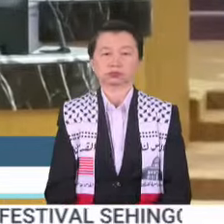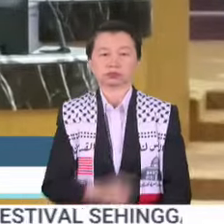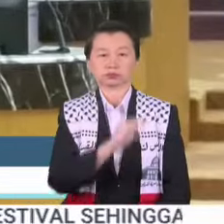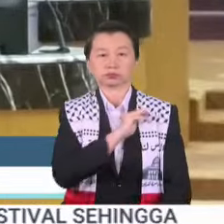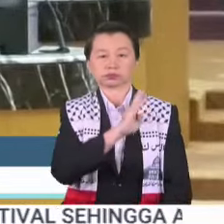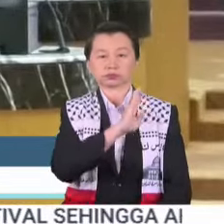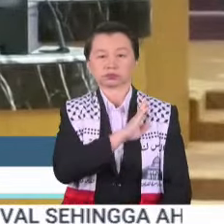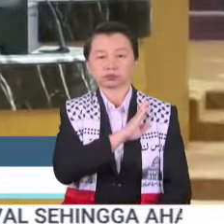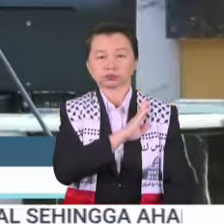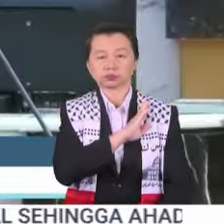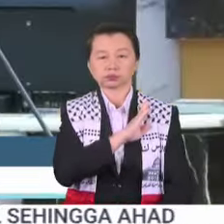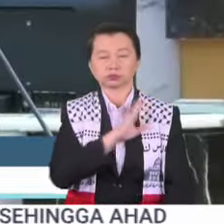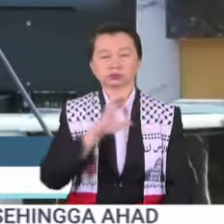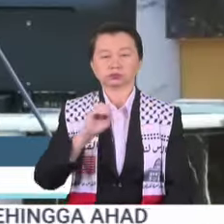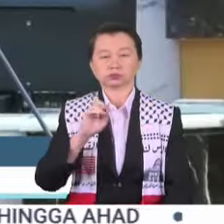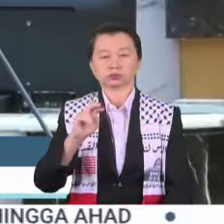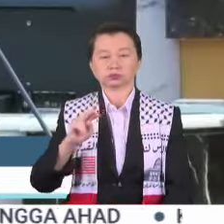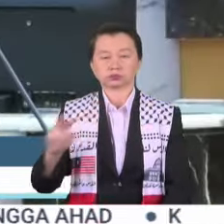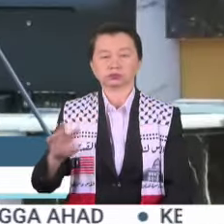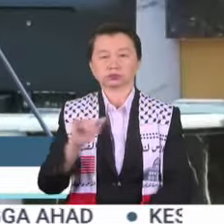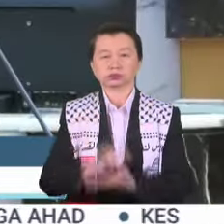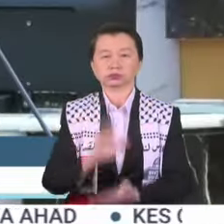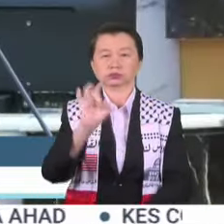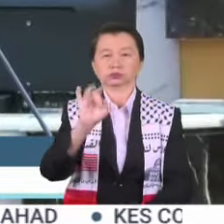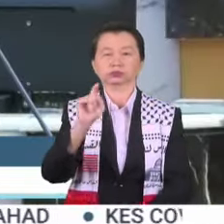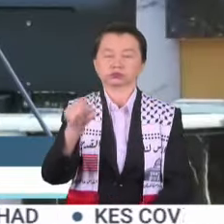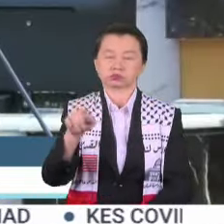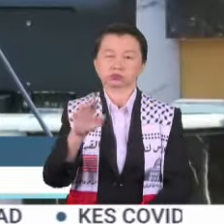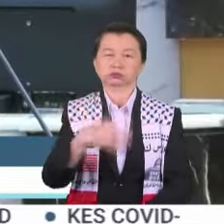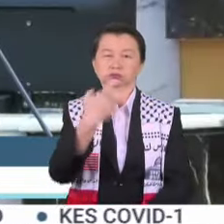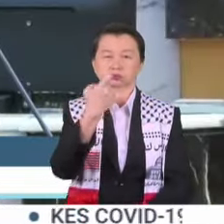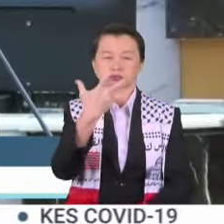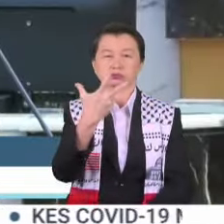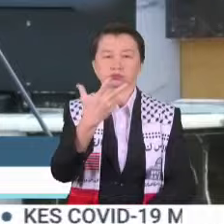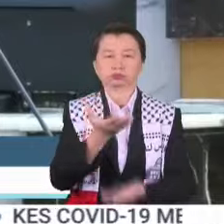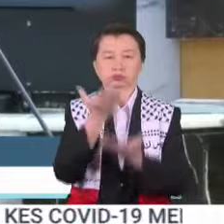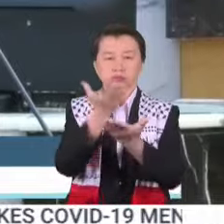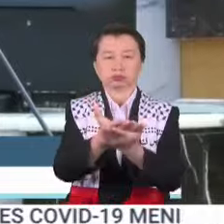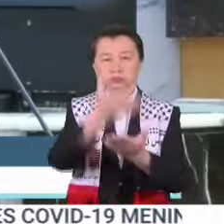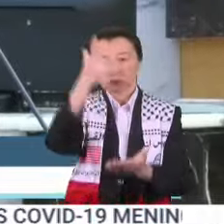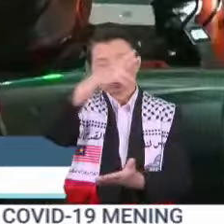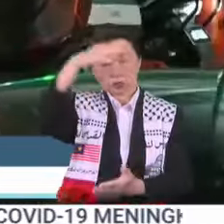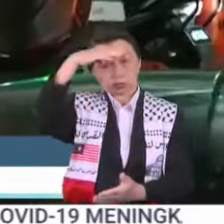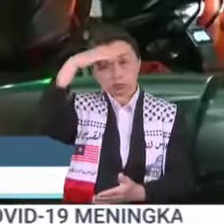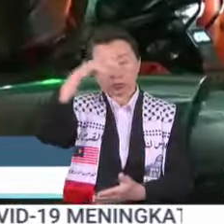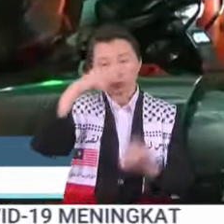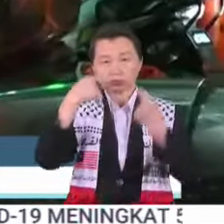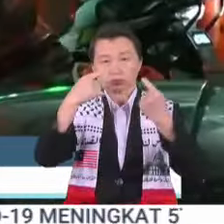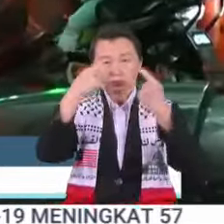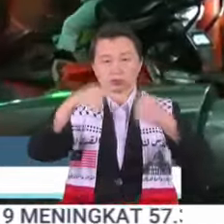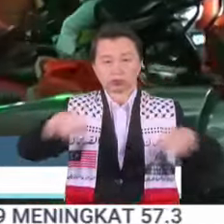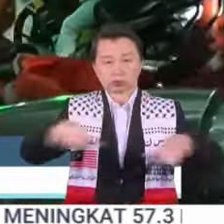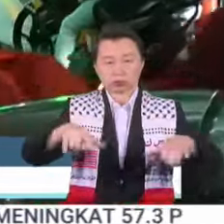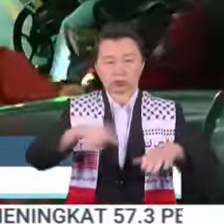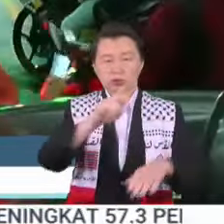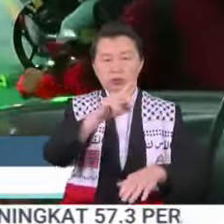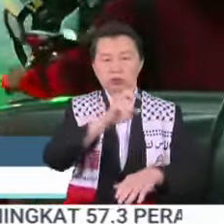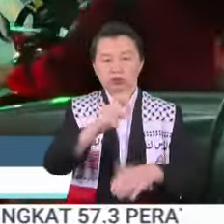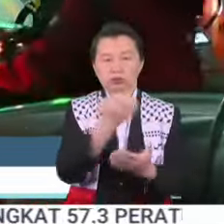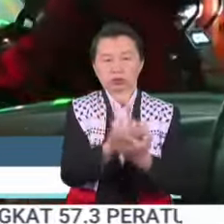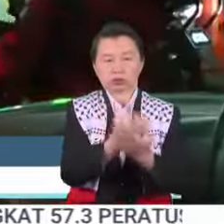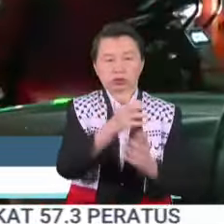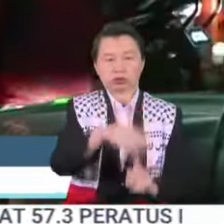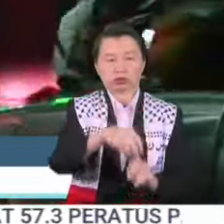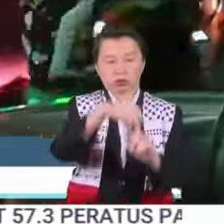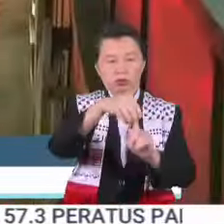Menteri Besar Dato' Onn Hafiz Ghazi berkata ia merupakan salah satu daripada tiga cadangan kerajaan Johor bagi menjayakan pelaksanaan Zon Ekonomi